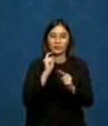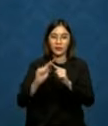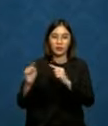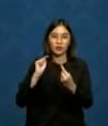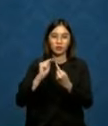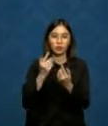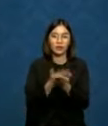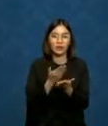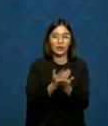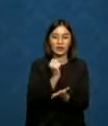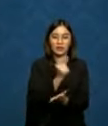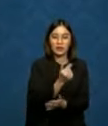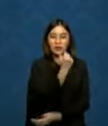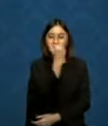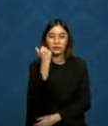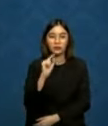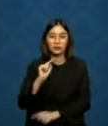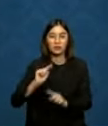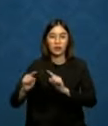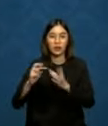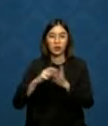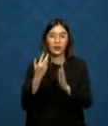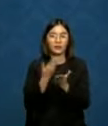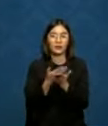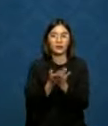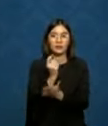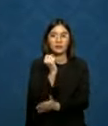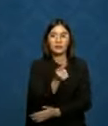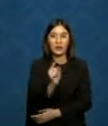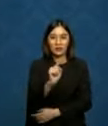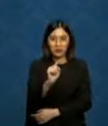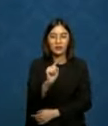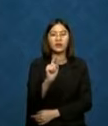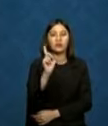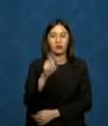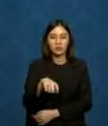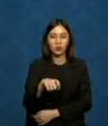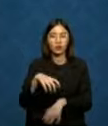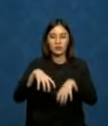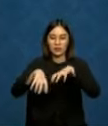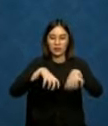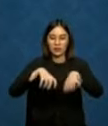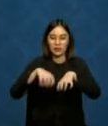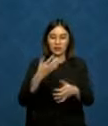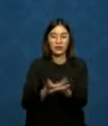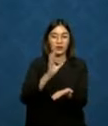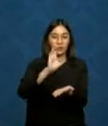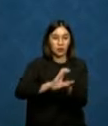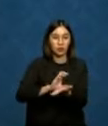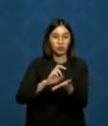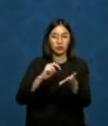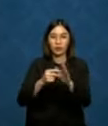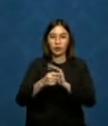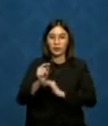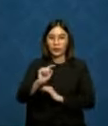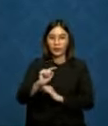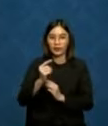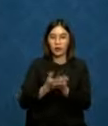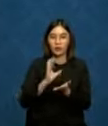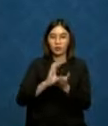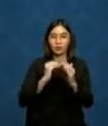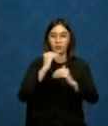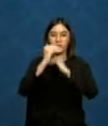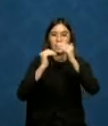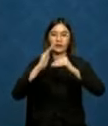คะสำหรับค่าใช้จ่ายอื่นๆก็จะเป็นค่าใช้จ่ายที่เราจะต้องใช้ในการบริหารกองทุนก็คือคือในกองทุน